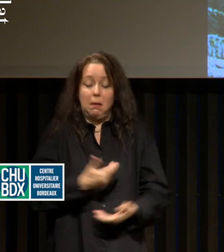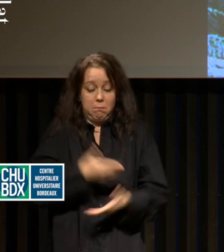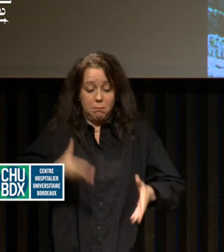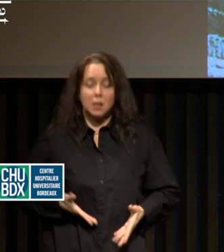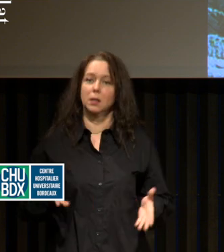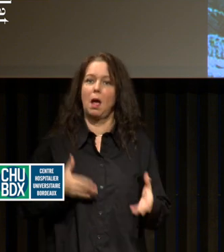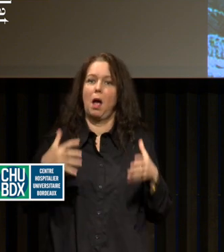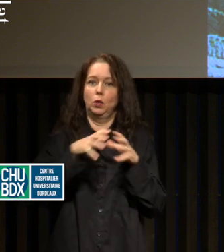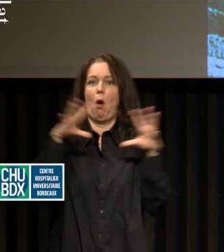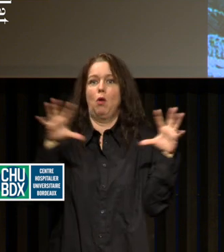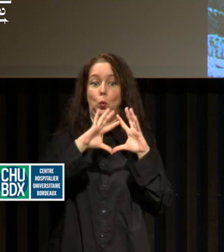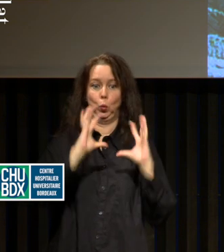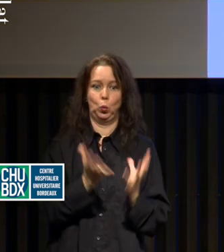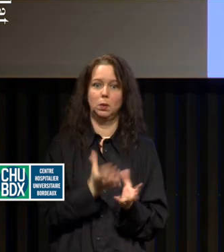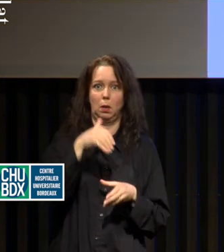façon très, très schématique.